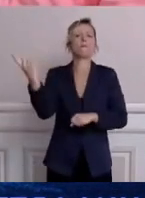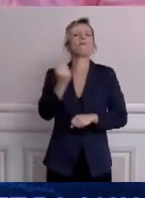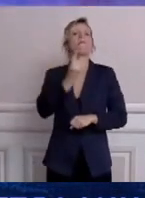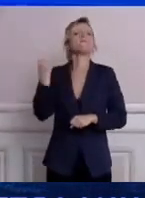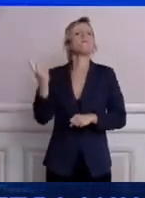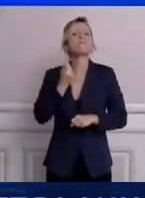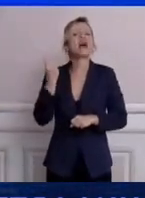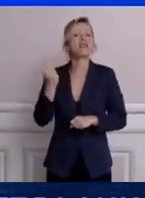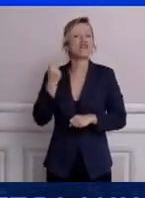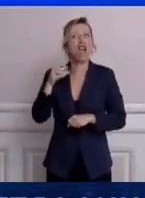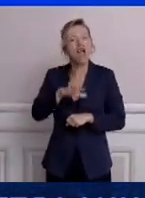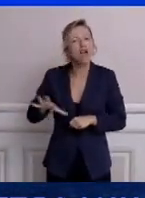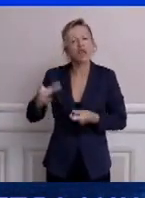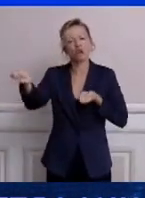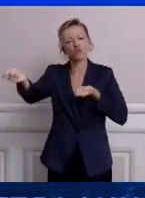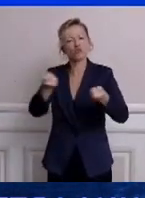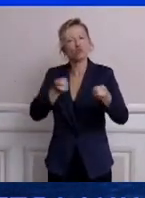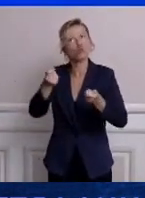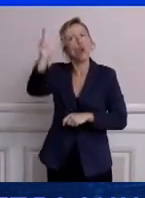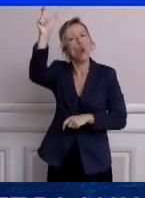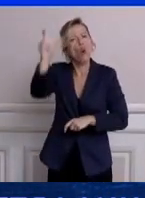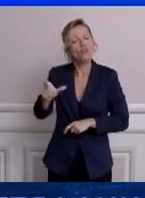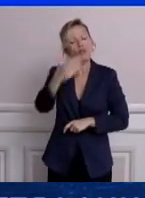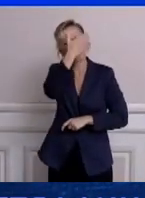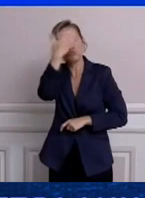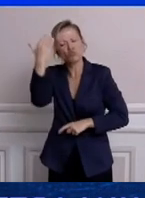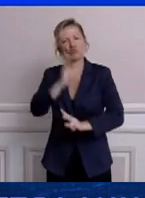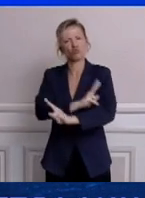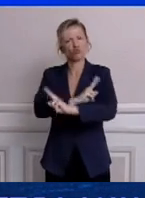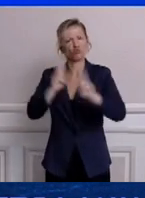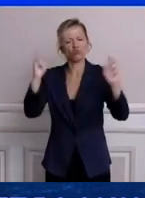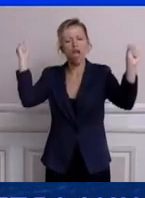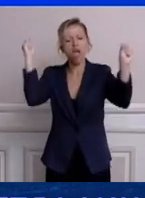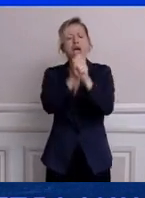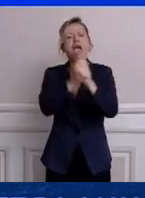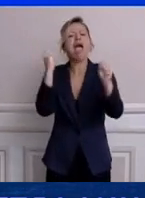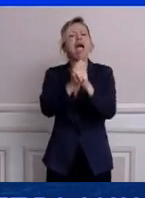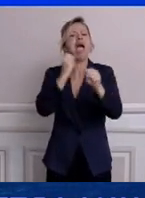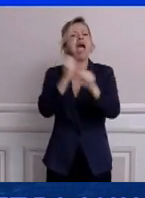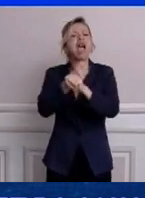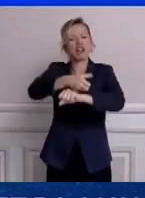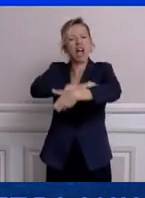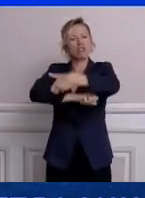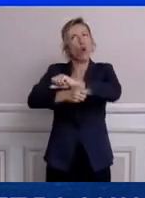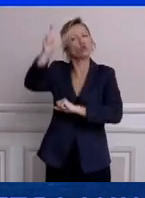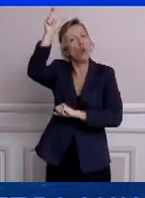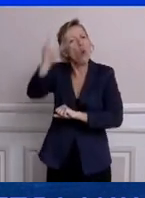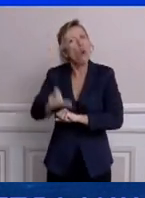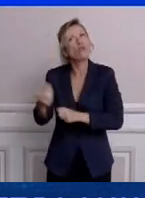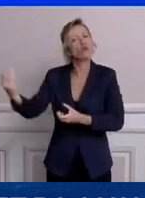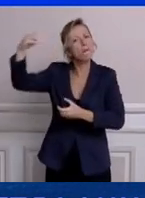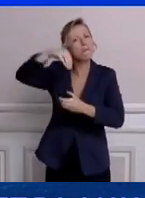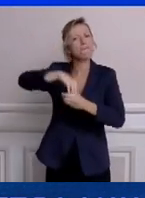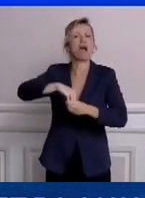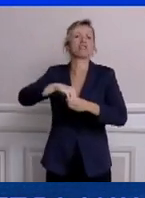η ακεραιότητα, η πειθαρχία, η εργατικότητα ενός διακεκριμένου στελέχους των ενόπλων δυνάμεων και από